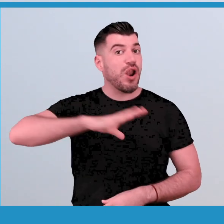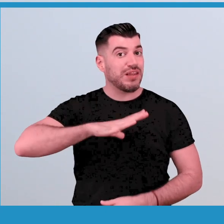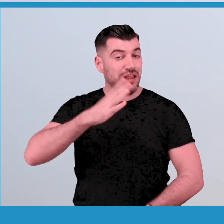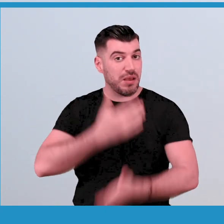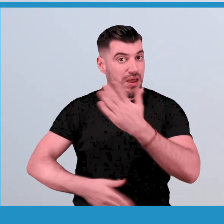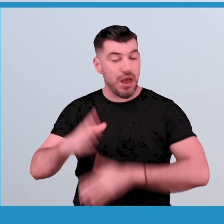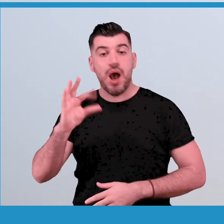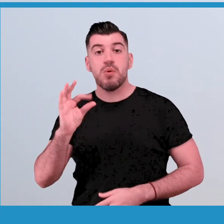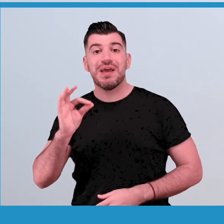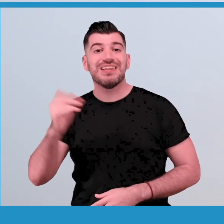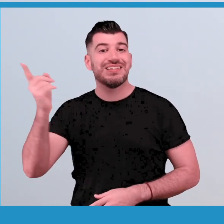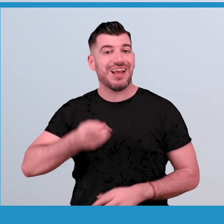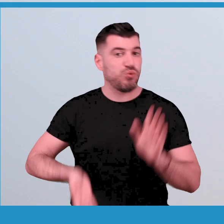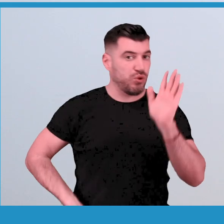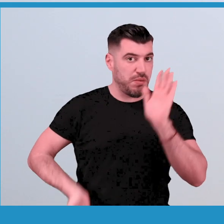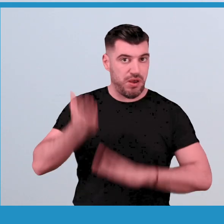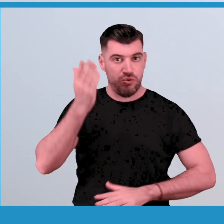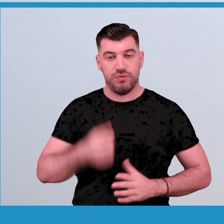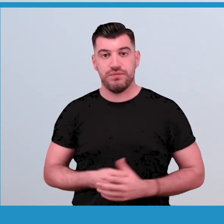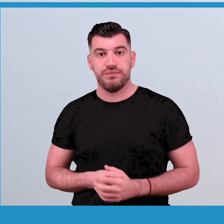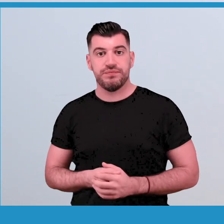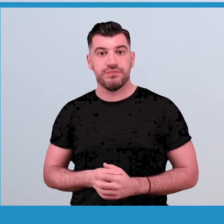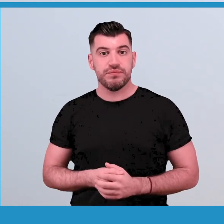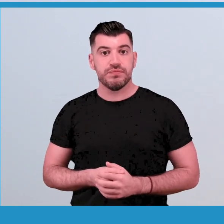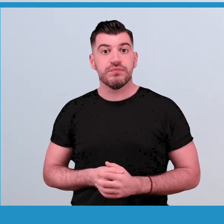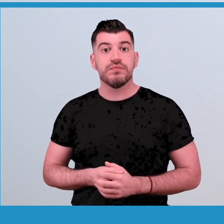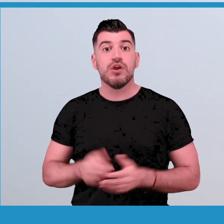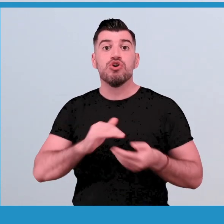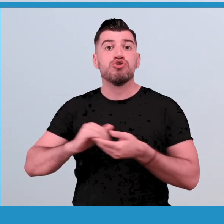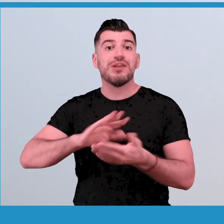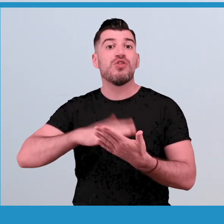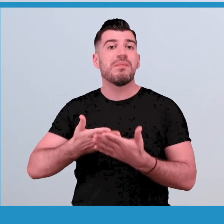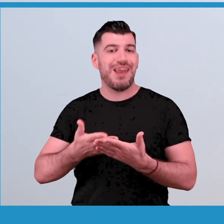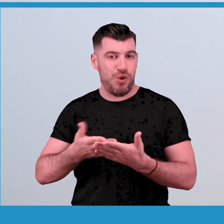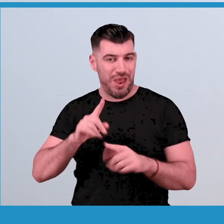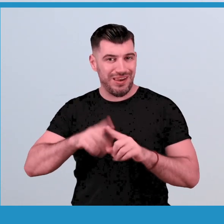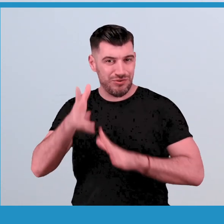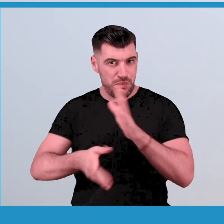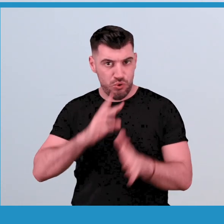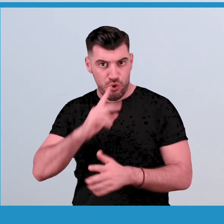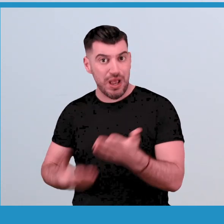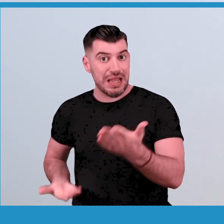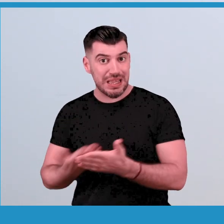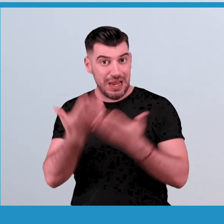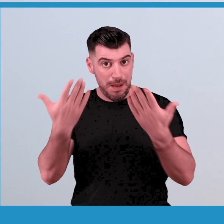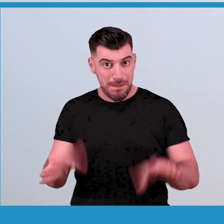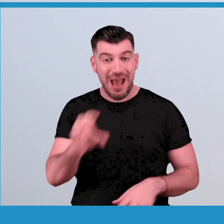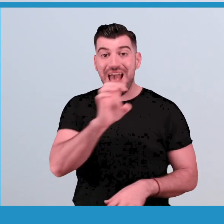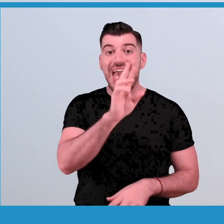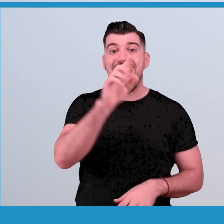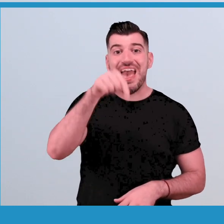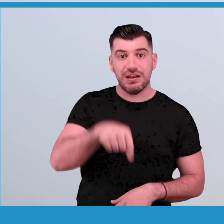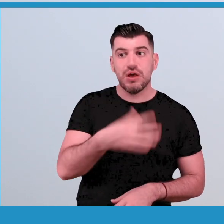άτομα με αναπηρία από 50% και άνω. Έχουμε καταγγελίες του Σωματείου Διερμηνέων Ελληνικής Νευματικής Γλώσσας για